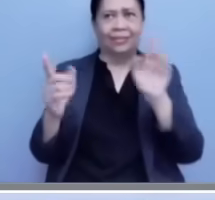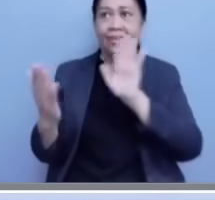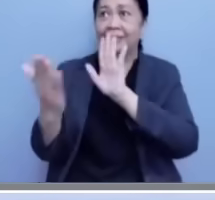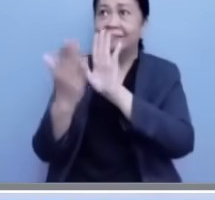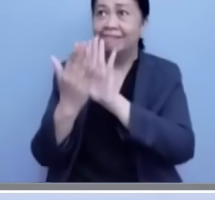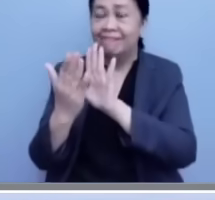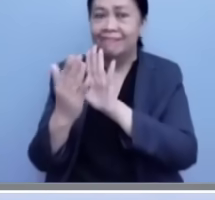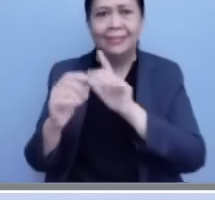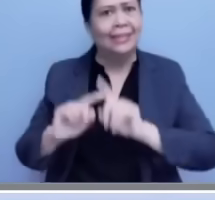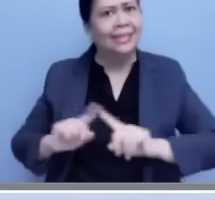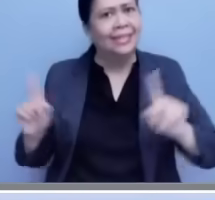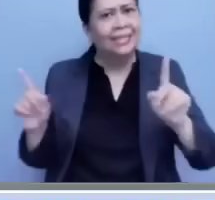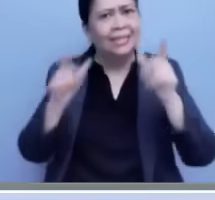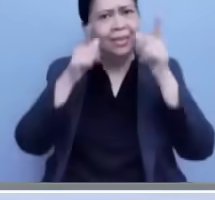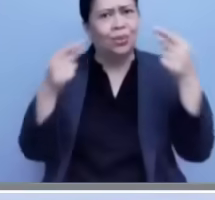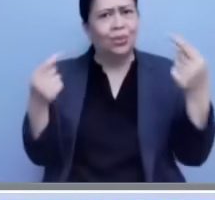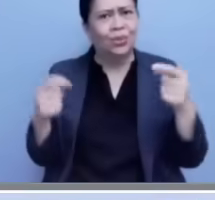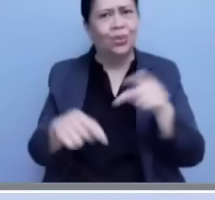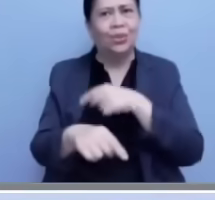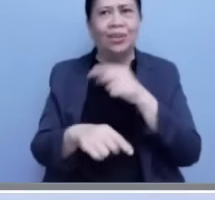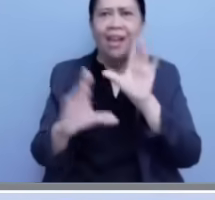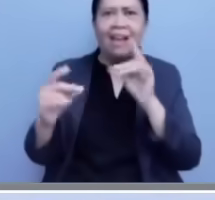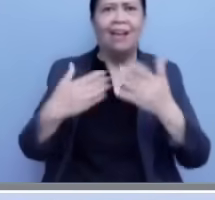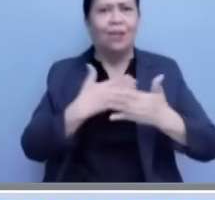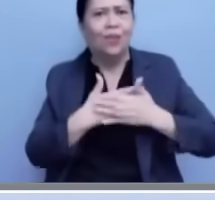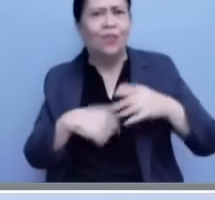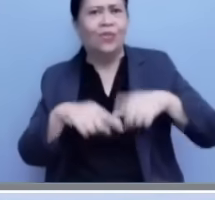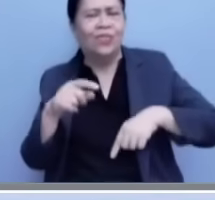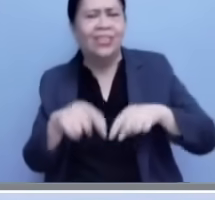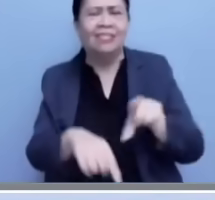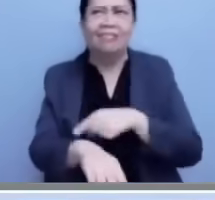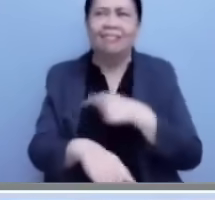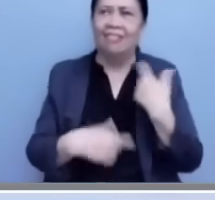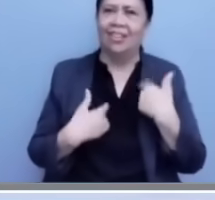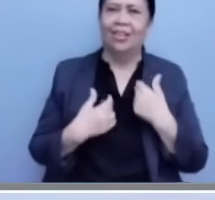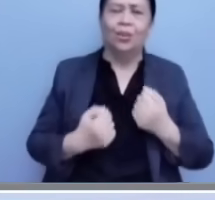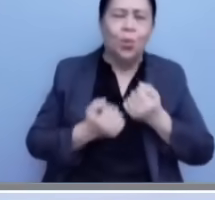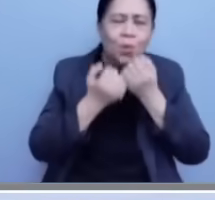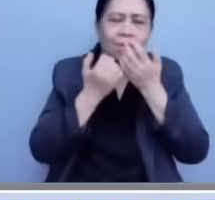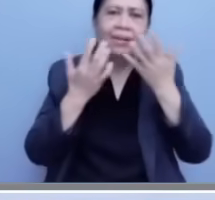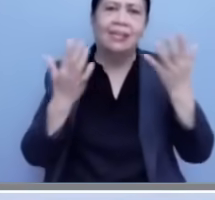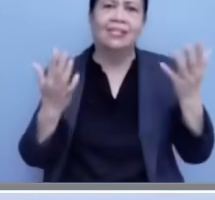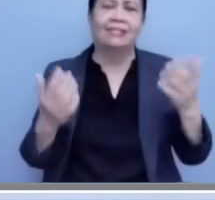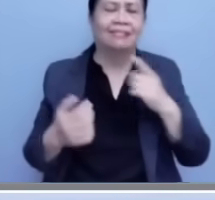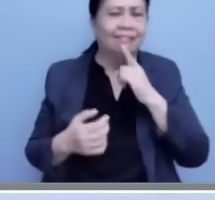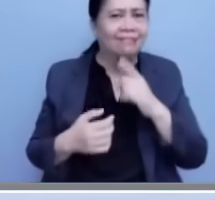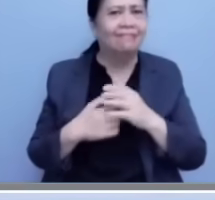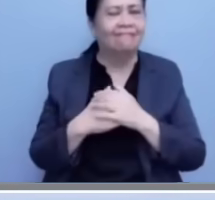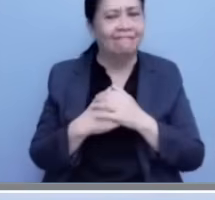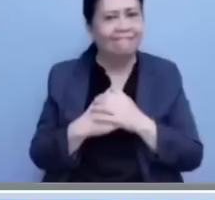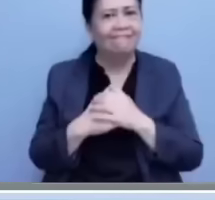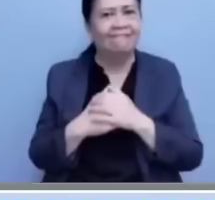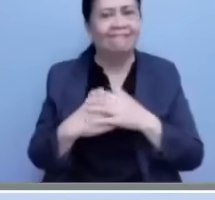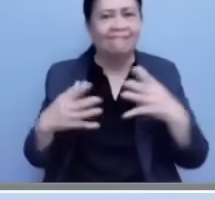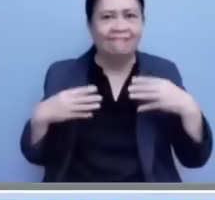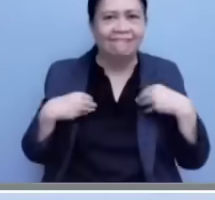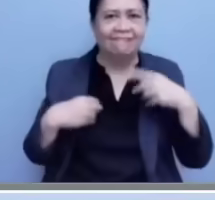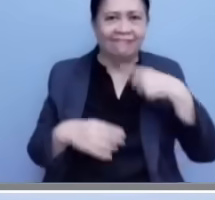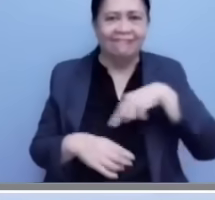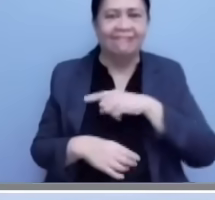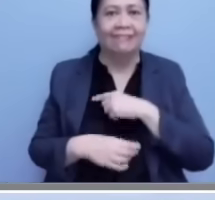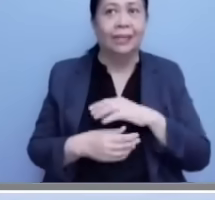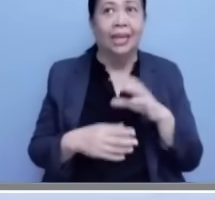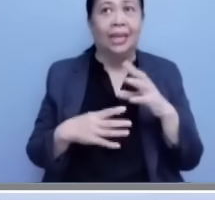pagkayong, parang matagal na kayo magkaibigan. Kaya napaka-warm nung pagtanggap niya sa amin.